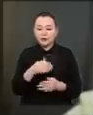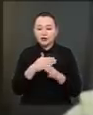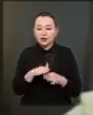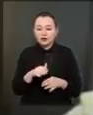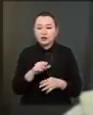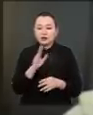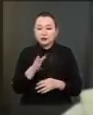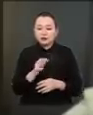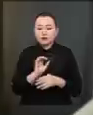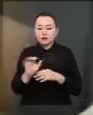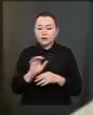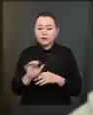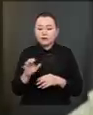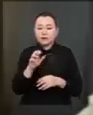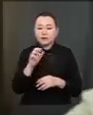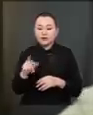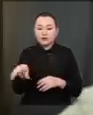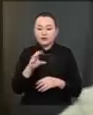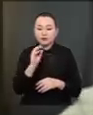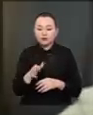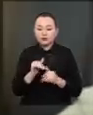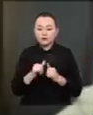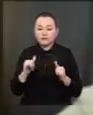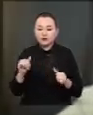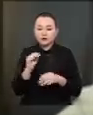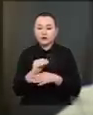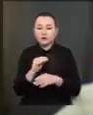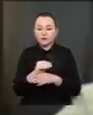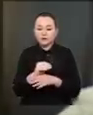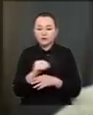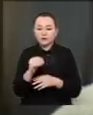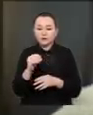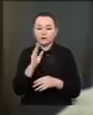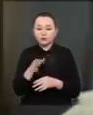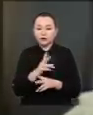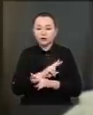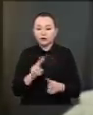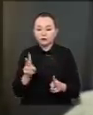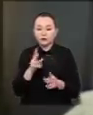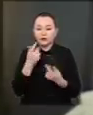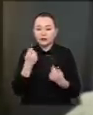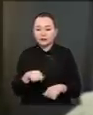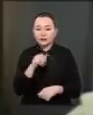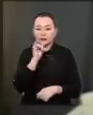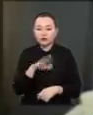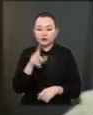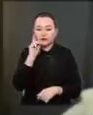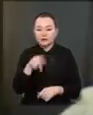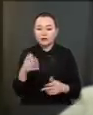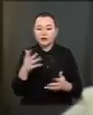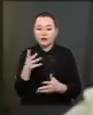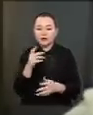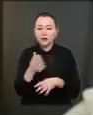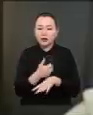часть буду направлять к ним, потому что они будут там увеличивать диверсификацию. Никто никогда не может знать, какая